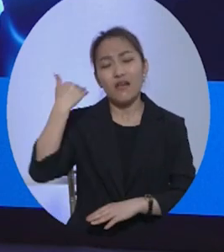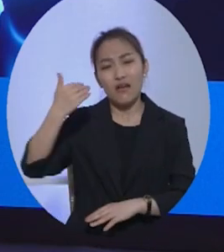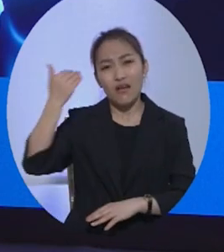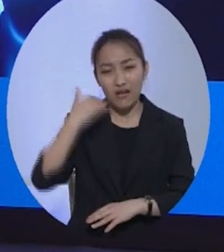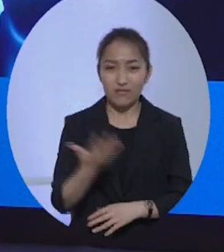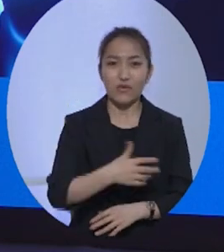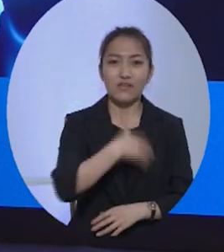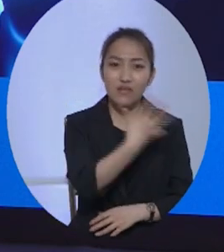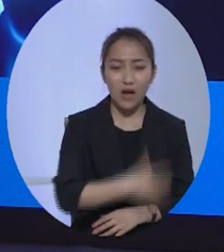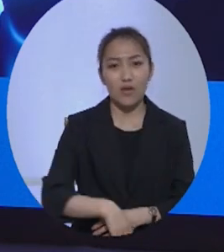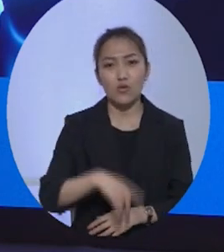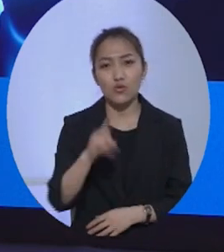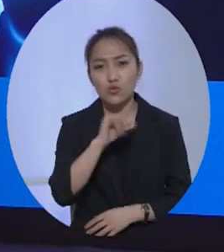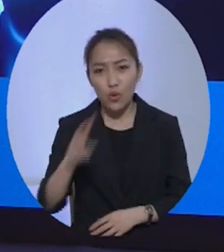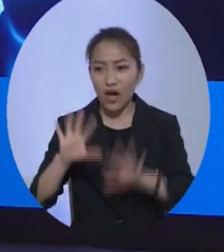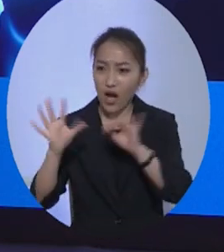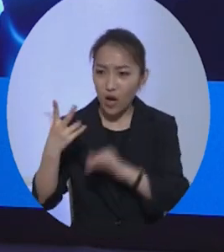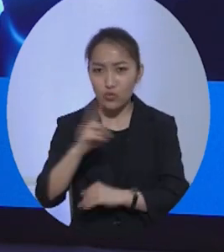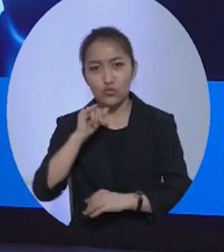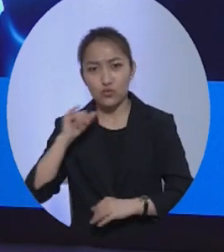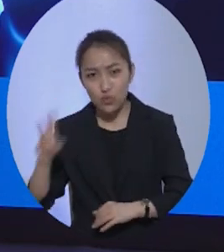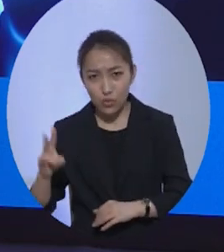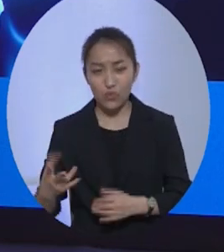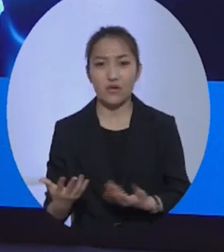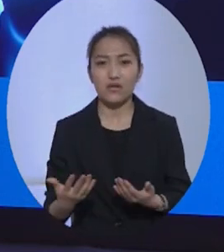зуун 13 дугаар зуунд бол одоо өөрөөр хэлэх юм бол